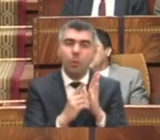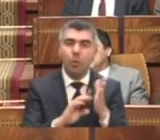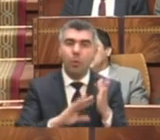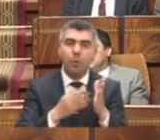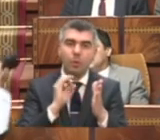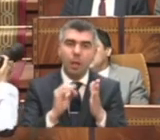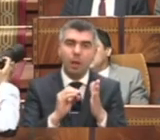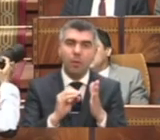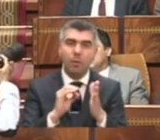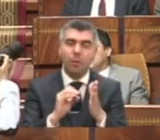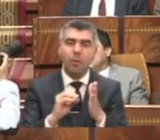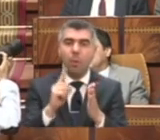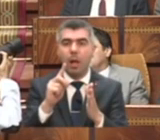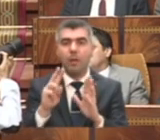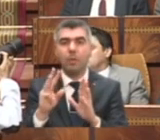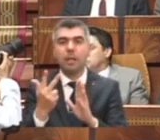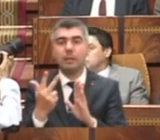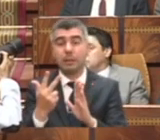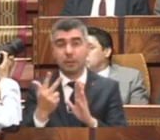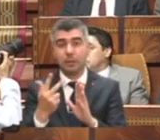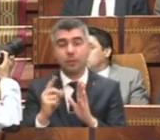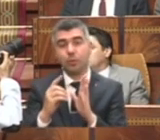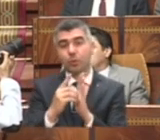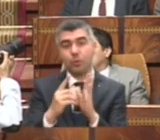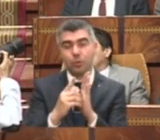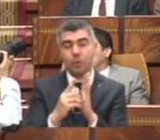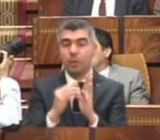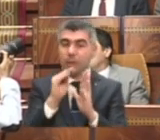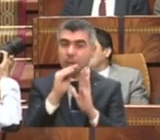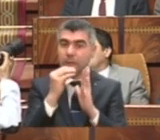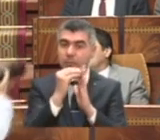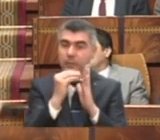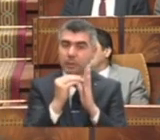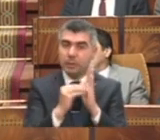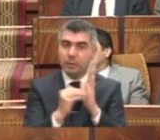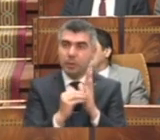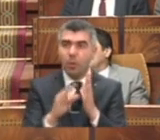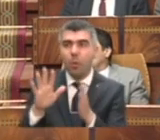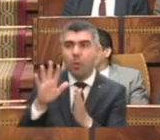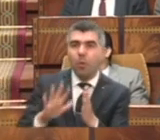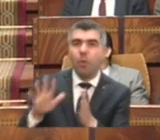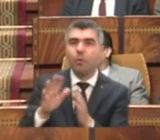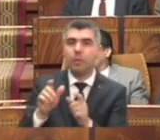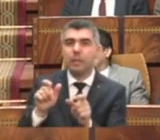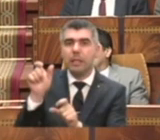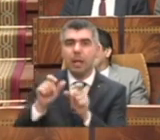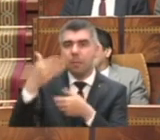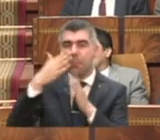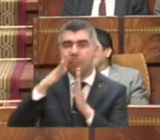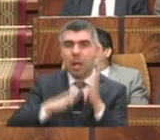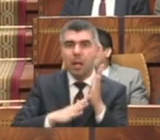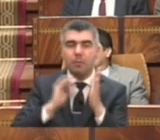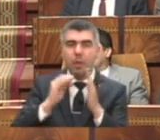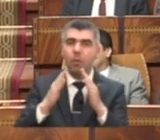ديال الدستور، خصوصا الفصل 31 من الدستور اللي تنص على السكن اللائق للمواطنين. للاسف